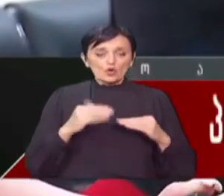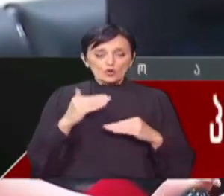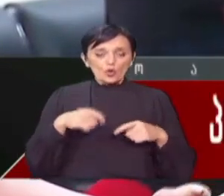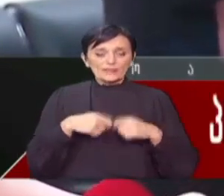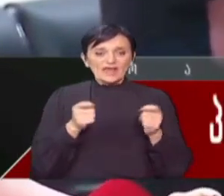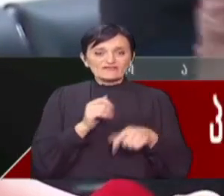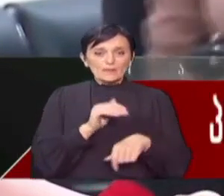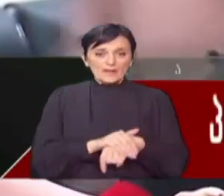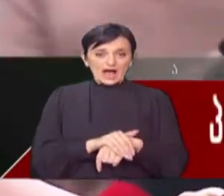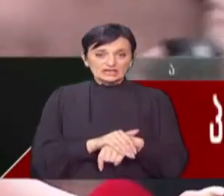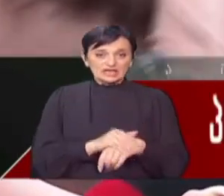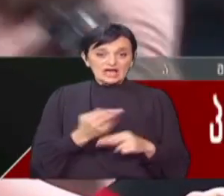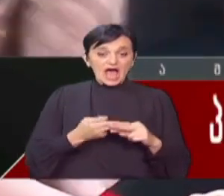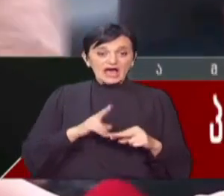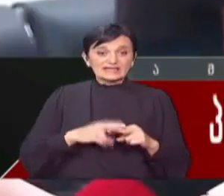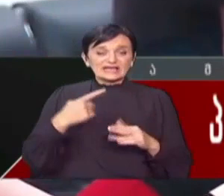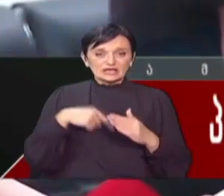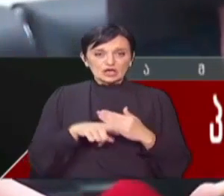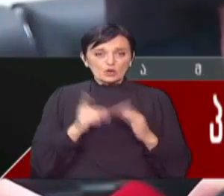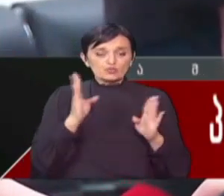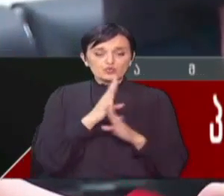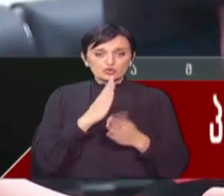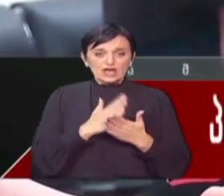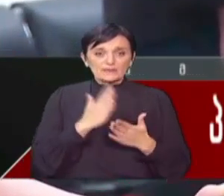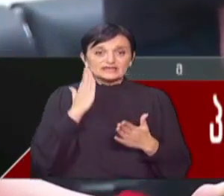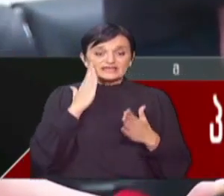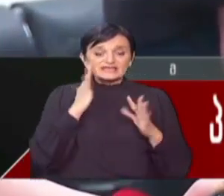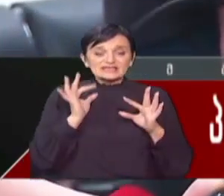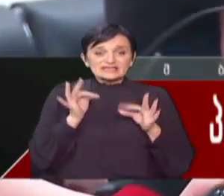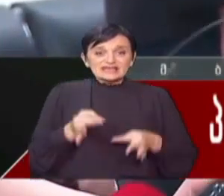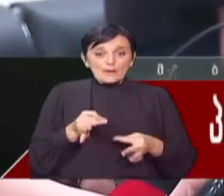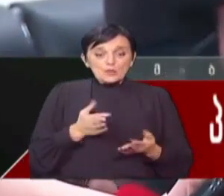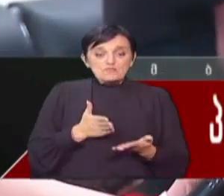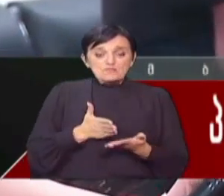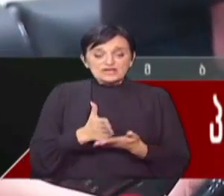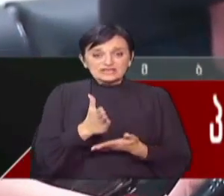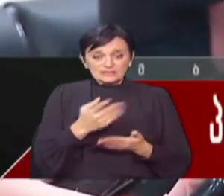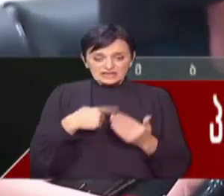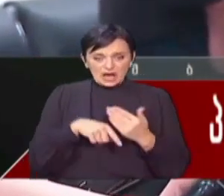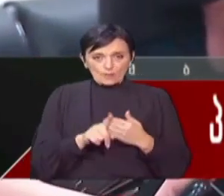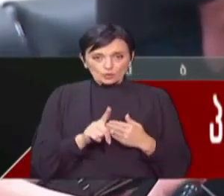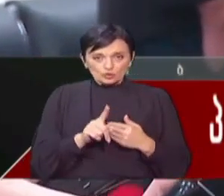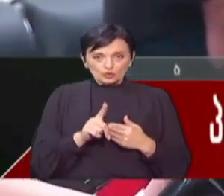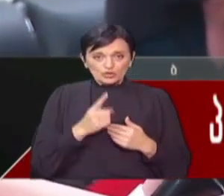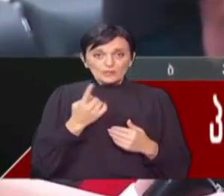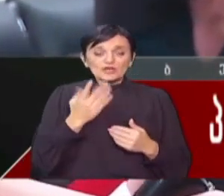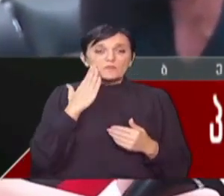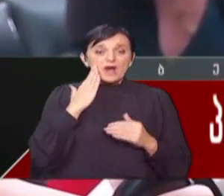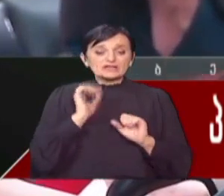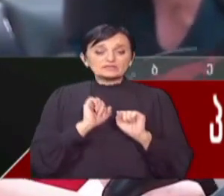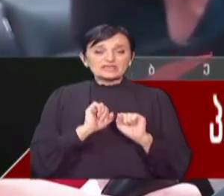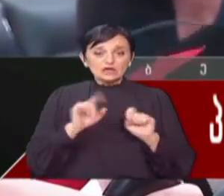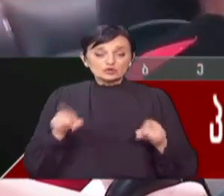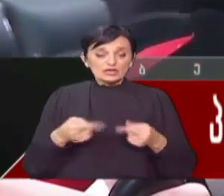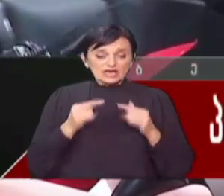dar govis pacti. Akedan gamom dinare, bunebrivia, sa martianobis principi dan gamom dinare, gerovani, marcegiulevis,